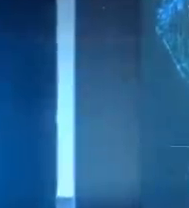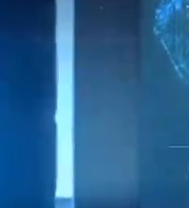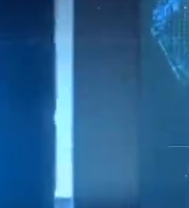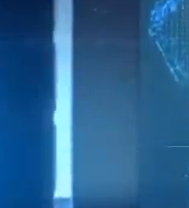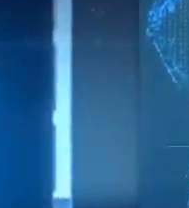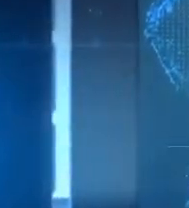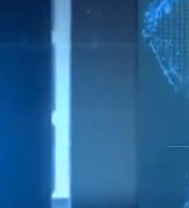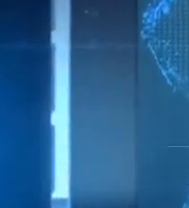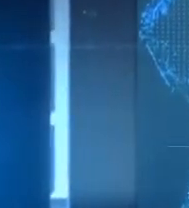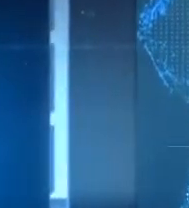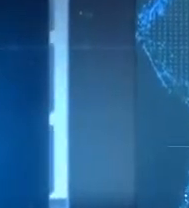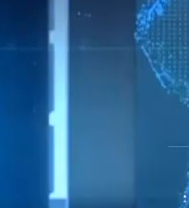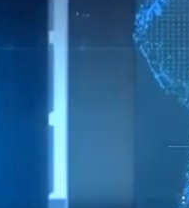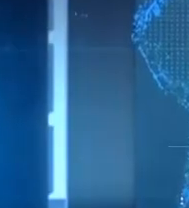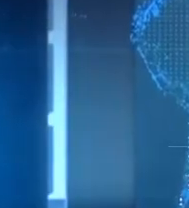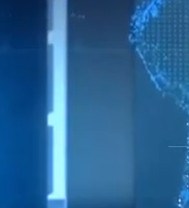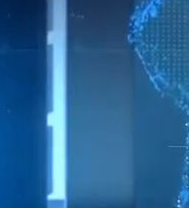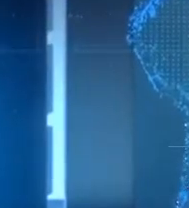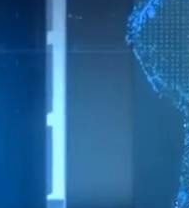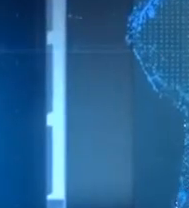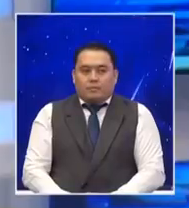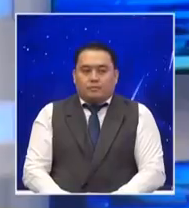Жөнкешіп, Жетісу арнасы.